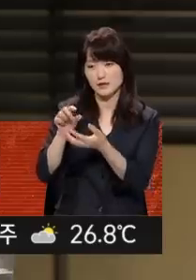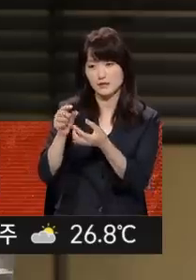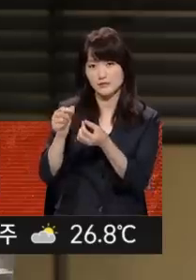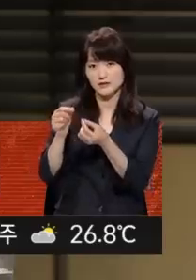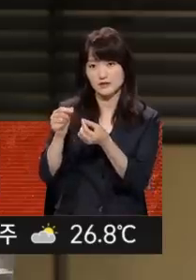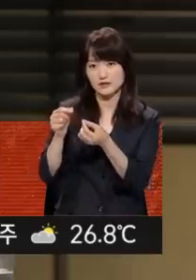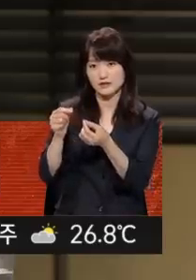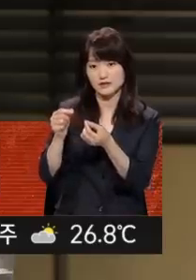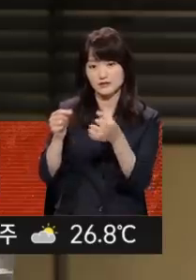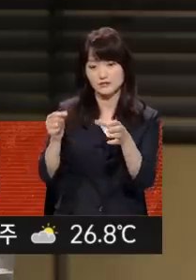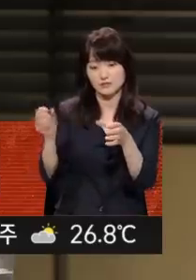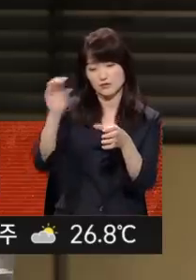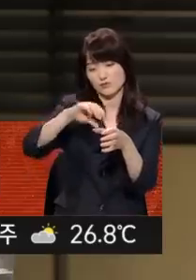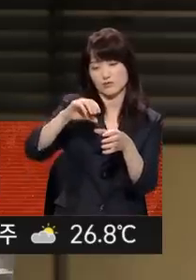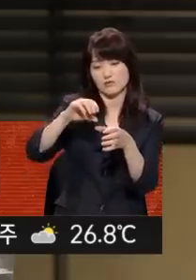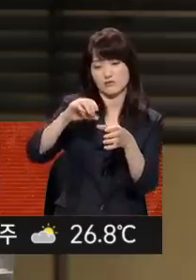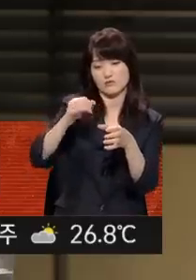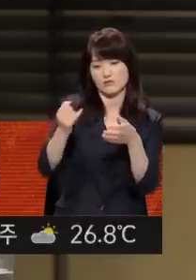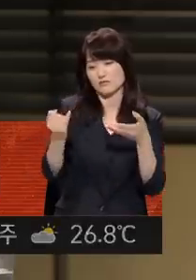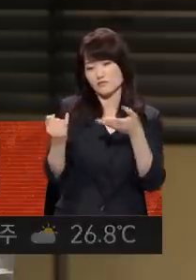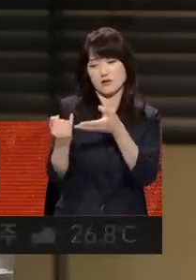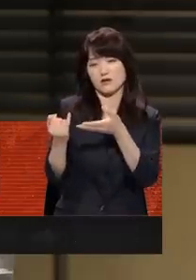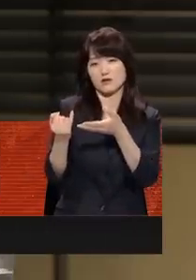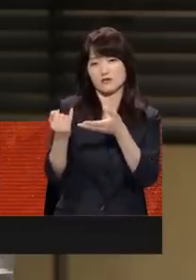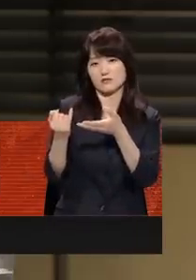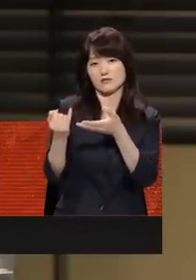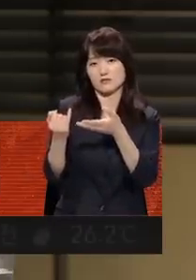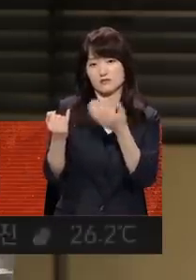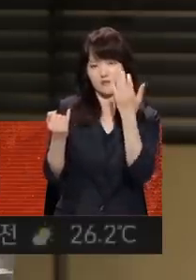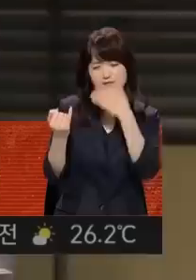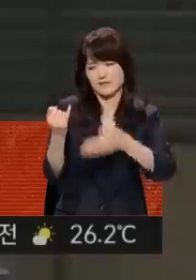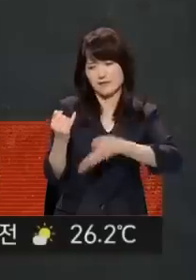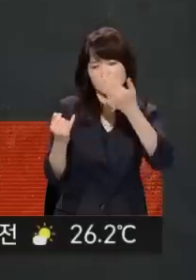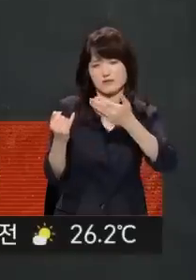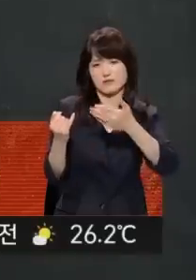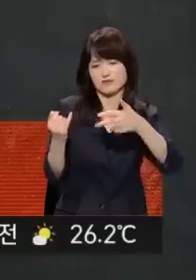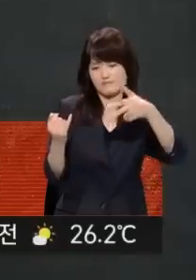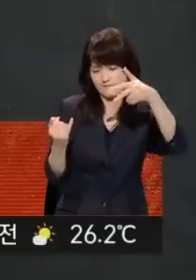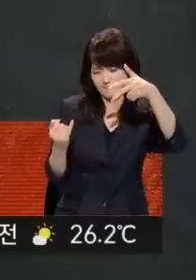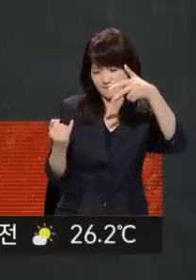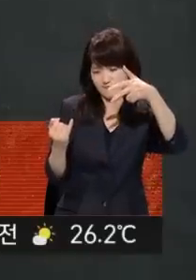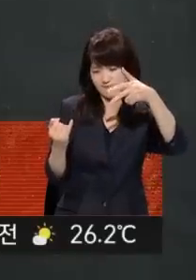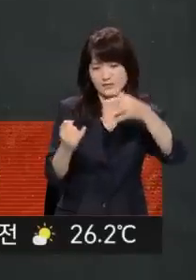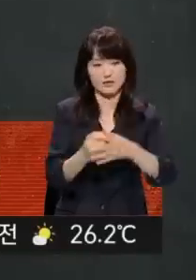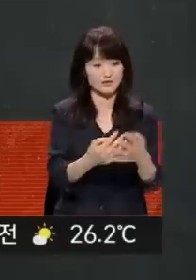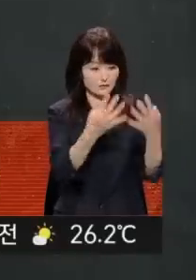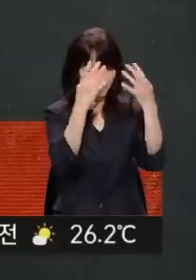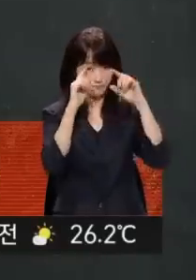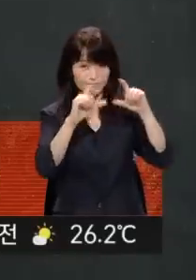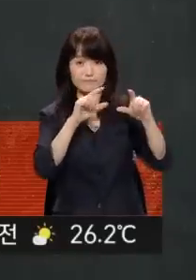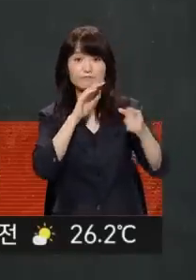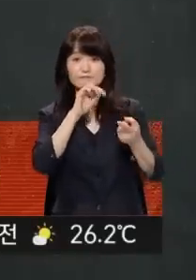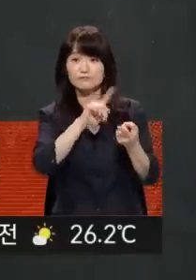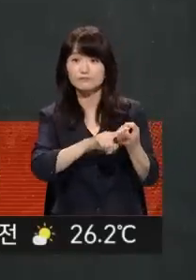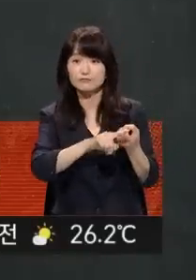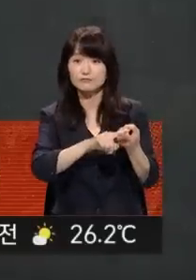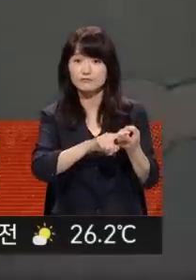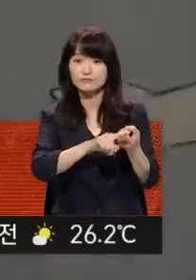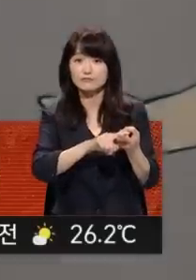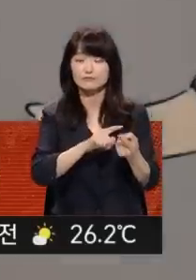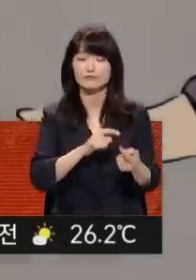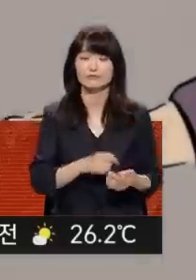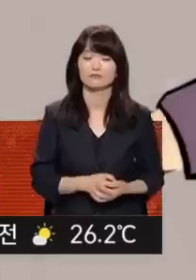잃게 하고 성추행을 하고 거기다가 불법 촬영까지 했습니다 뭐 사실이 정도라면 실용성 모델은 너무 당연한데 여기서 또